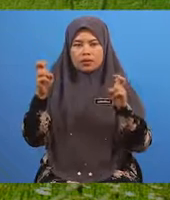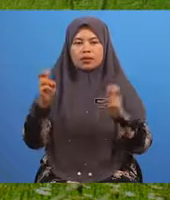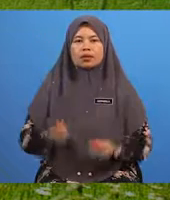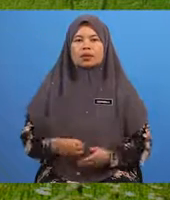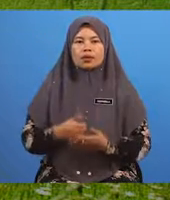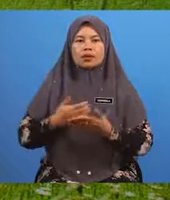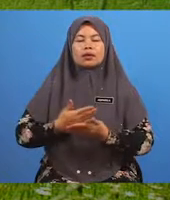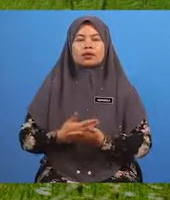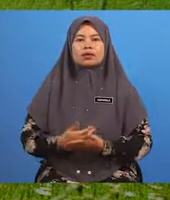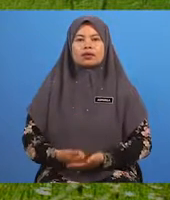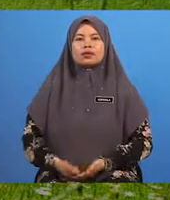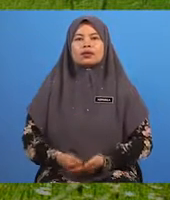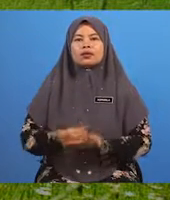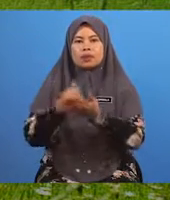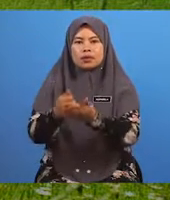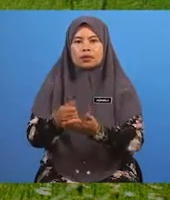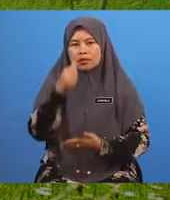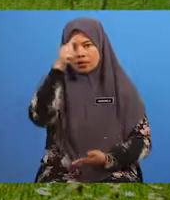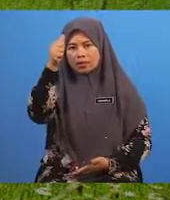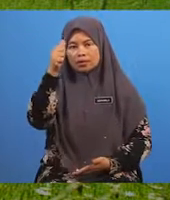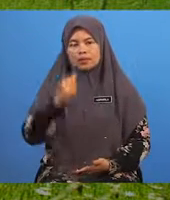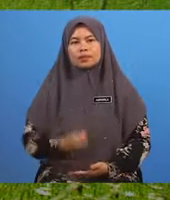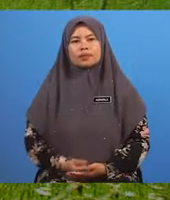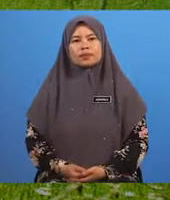Angkat Menurut Pandangan Islam ya.